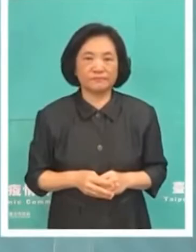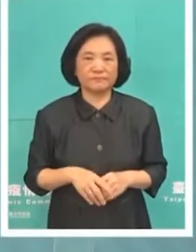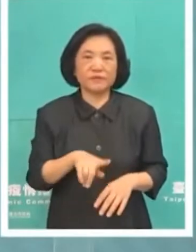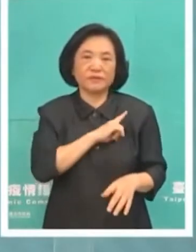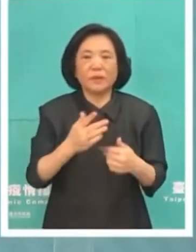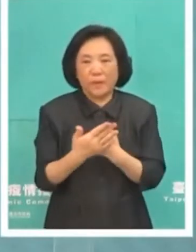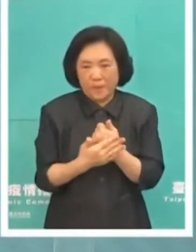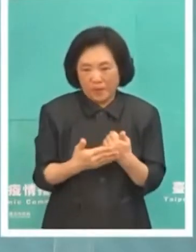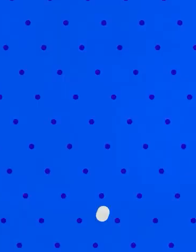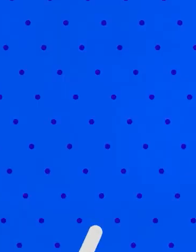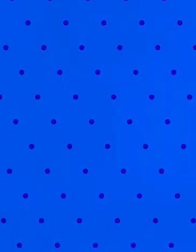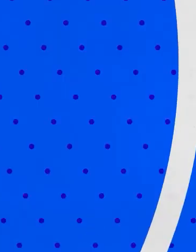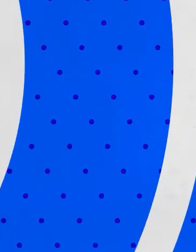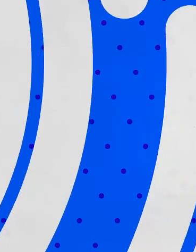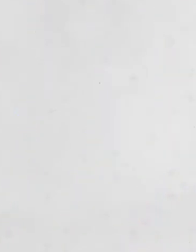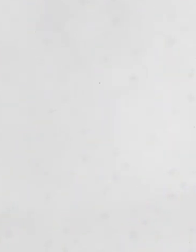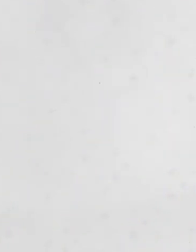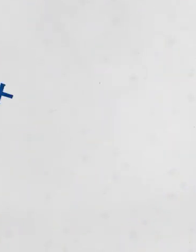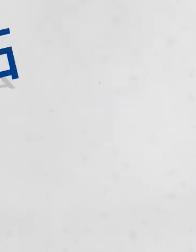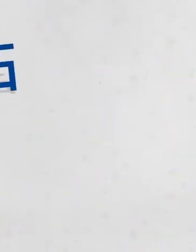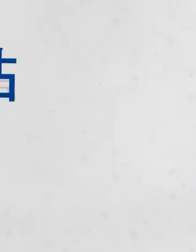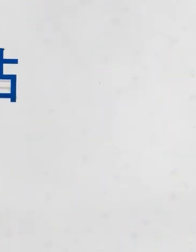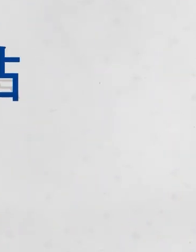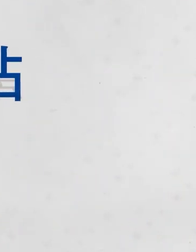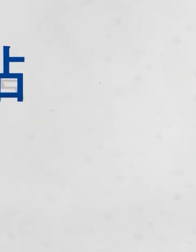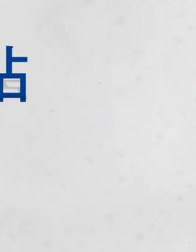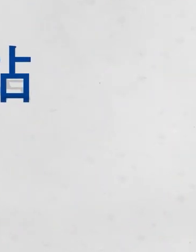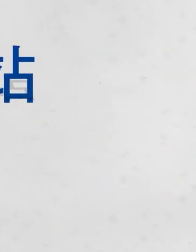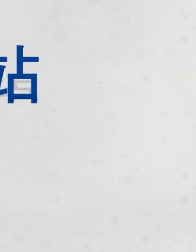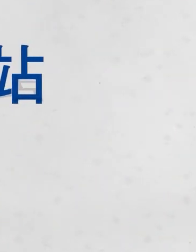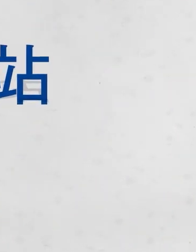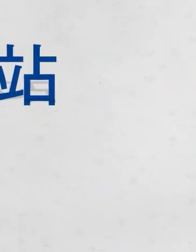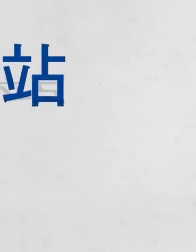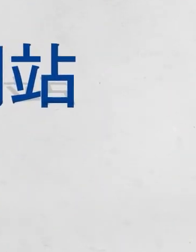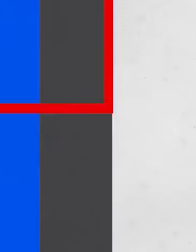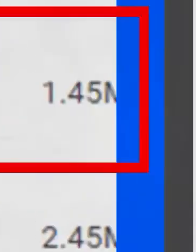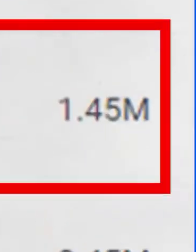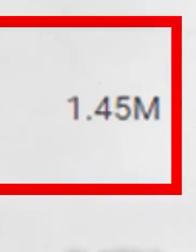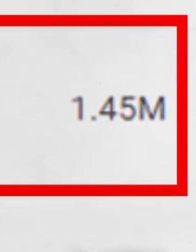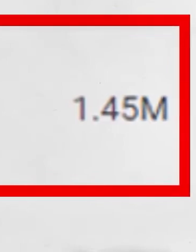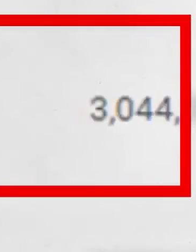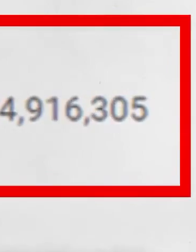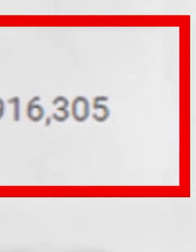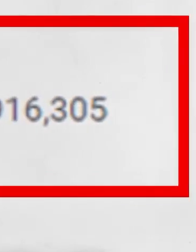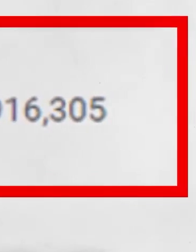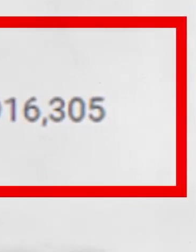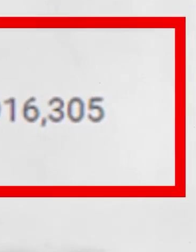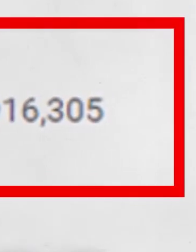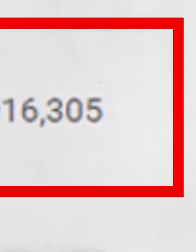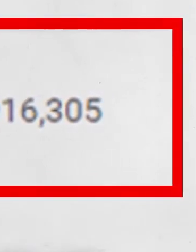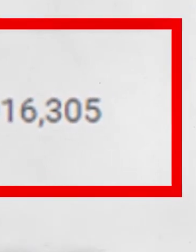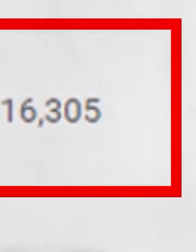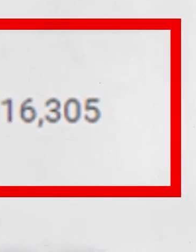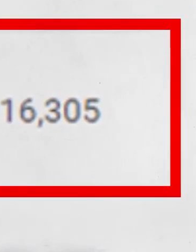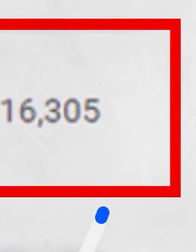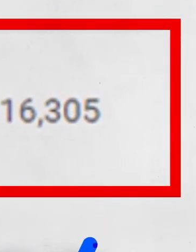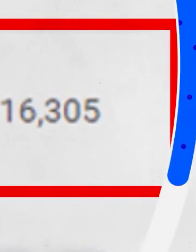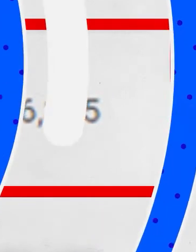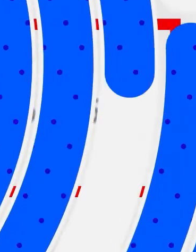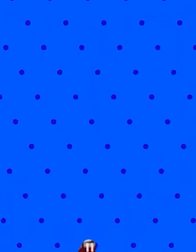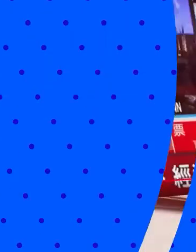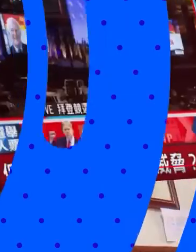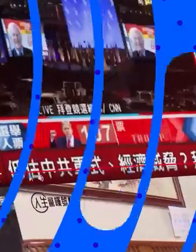保护自己。 三立新闻网，台湾前三大新闻网站，影片累积观看数超过